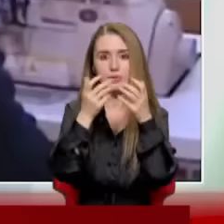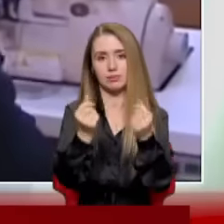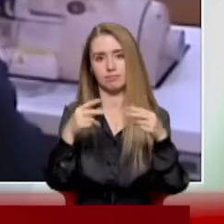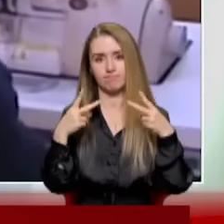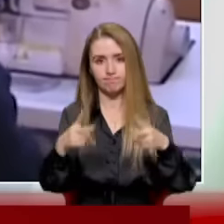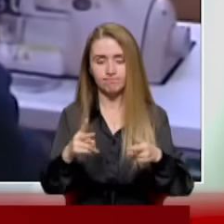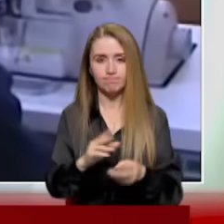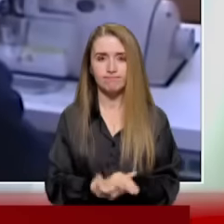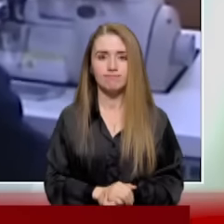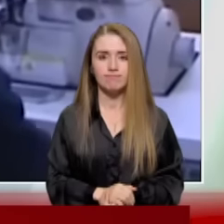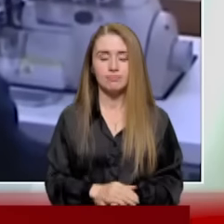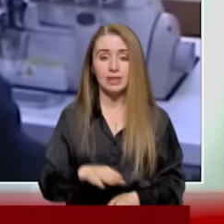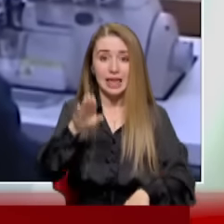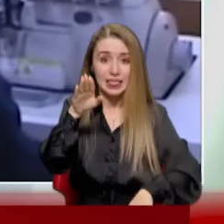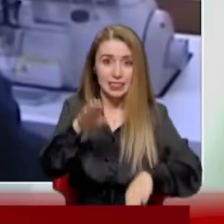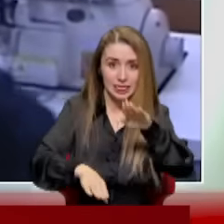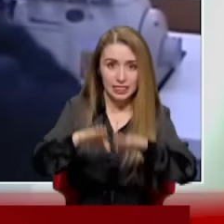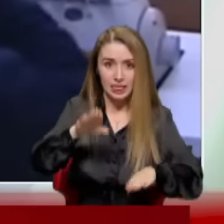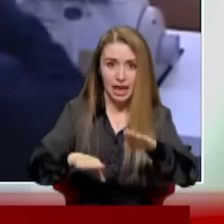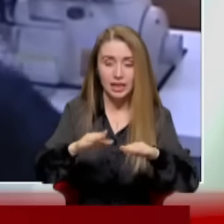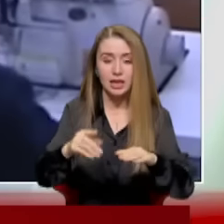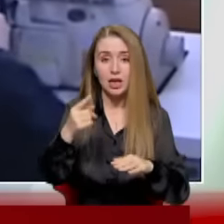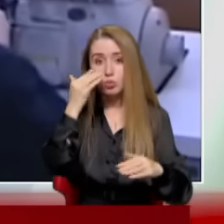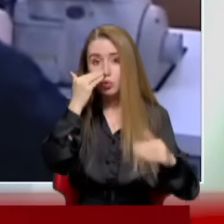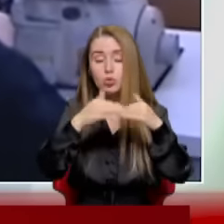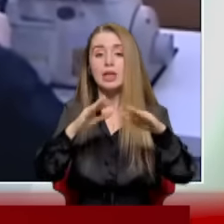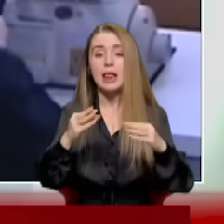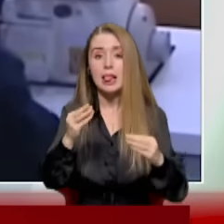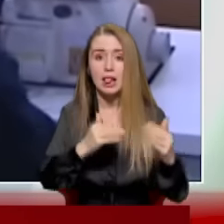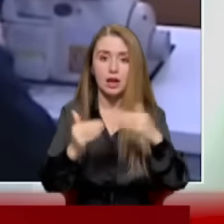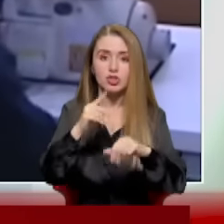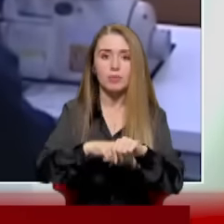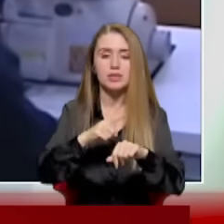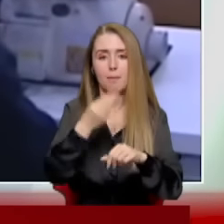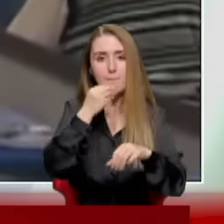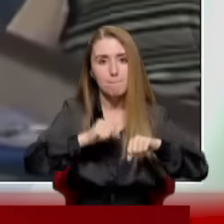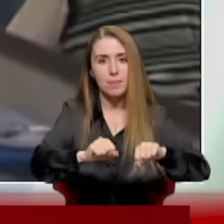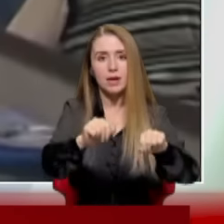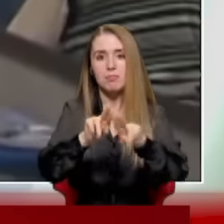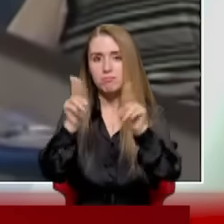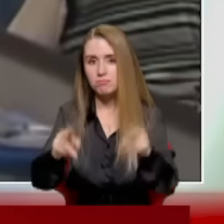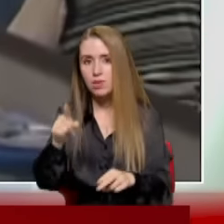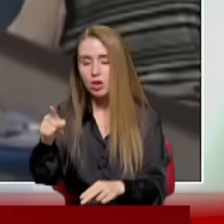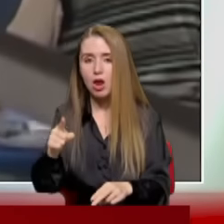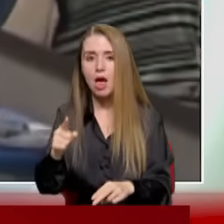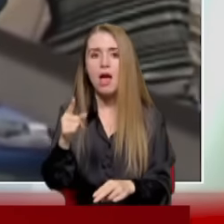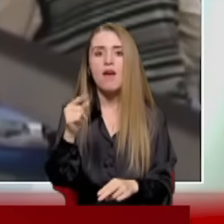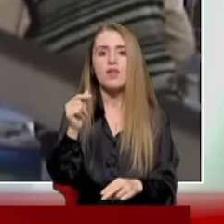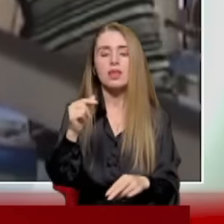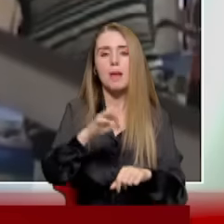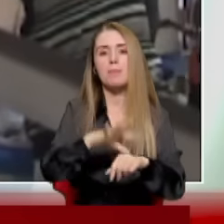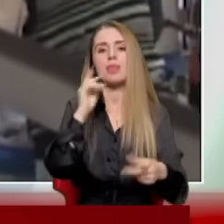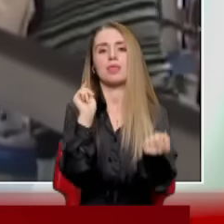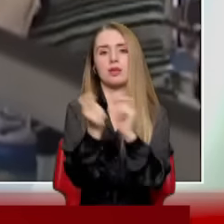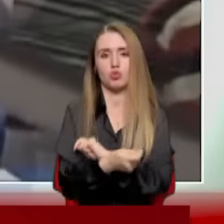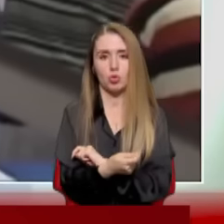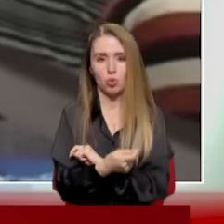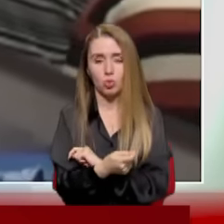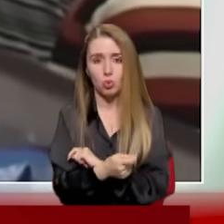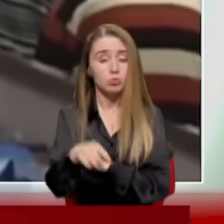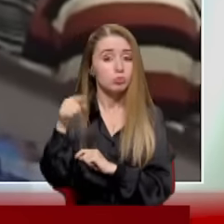alabildik. Ne zaman dengenin dışında bir artış yapılsa marketlerde, mağazalarda ürün etiketleri hemen